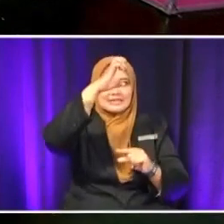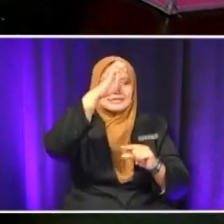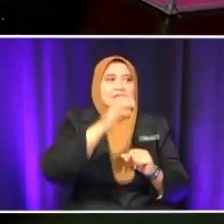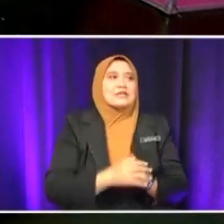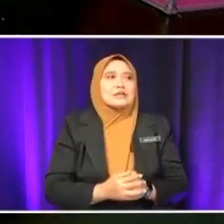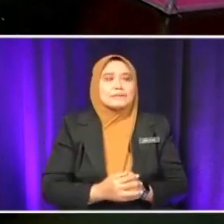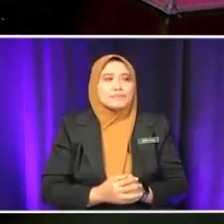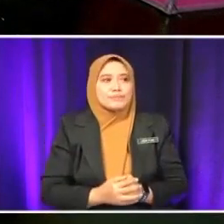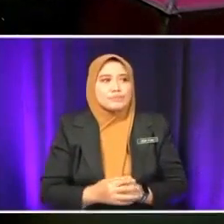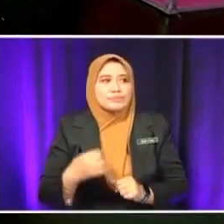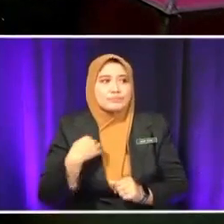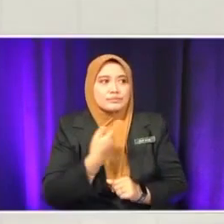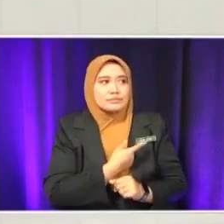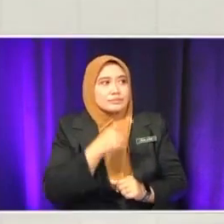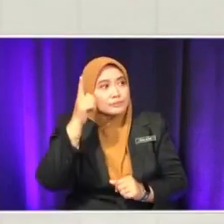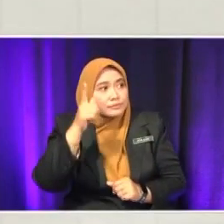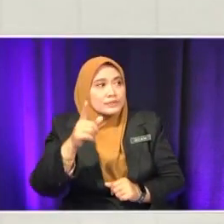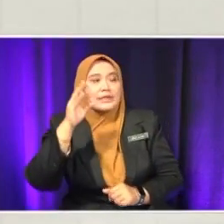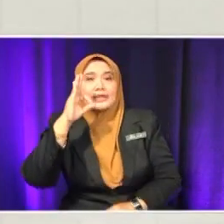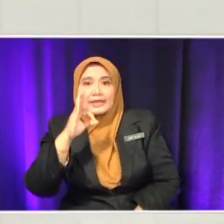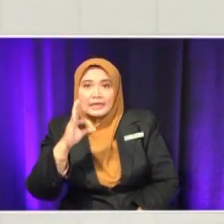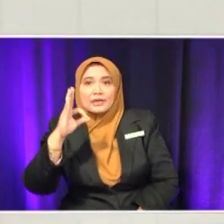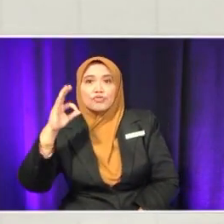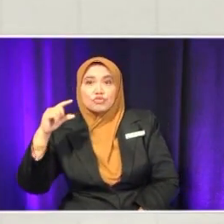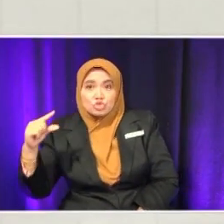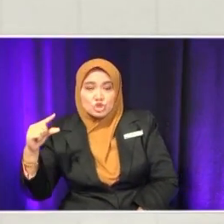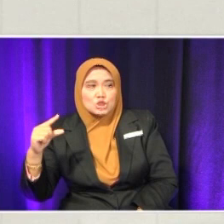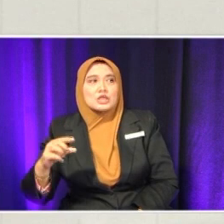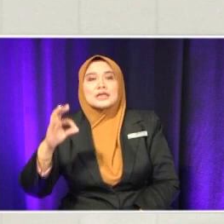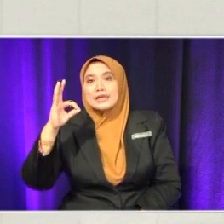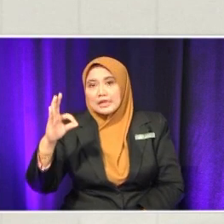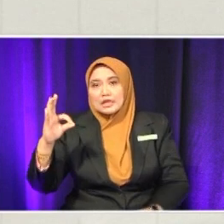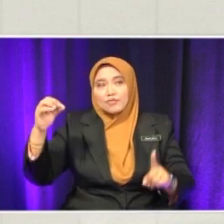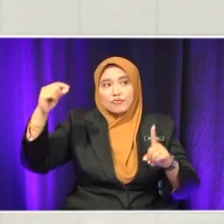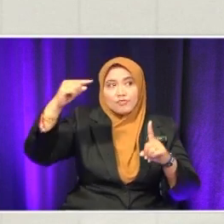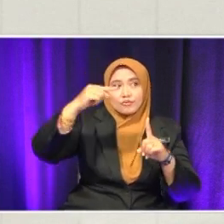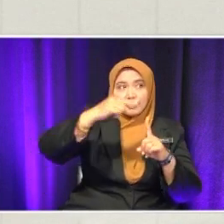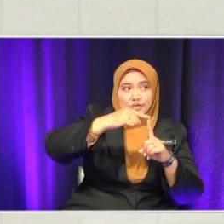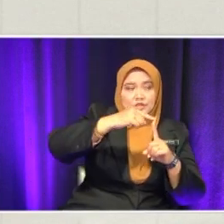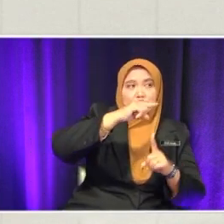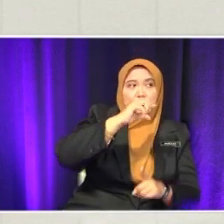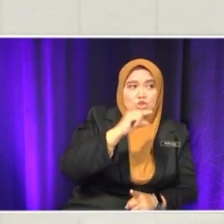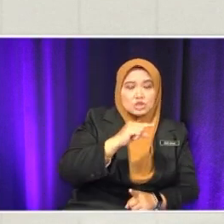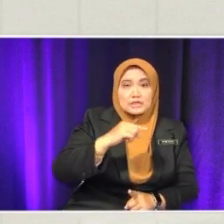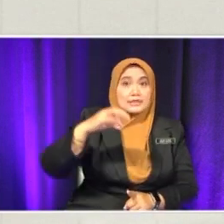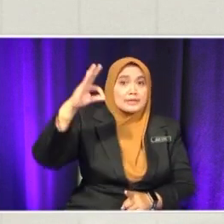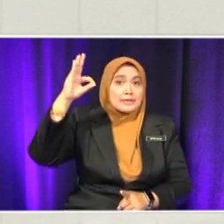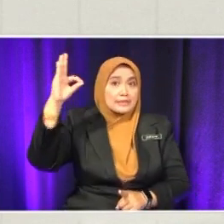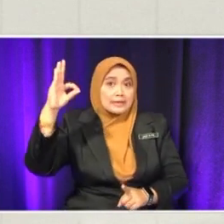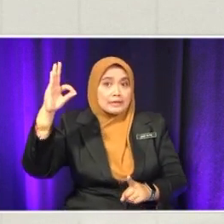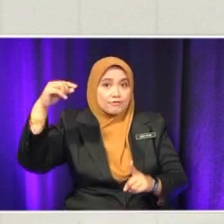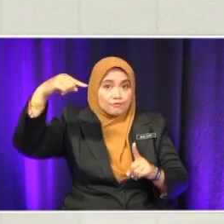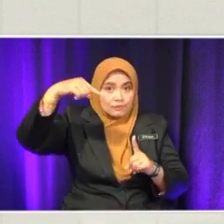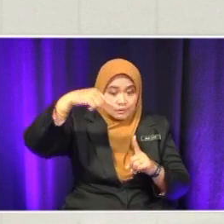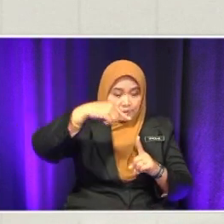kita ada pasangan FG. Jadi maknanya dari F ke G. Okey. Kita buat tepi,